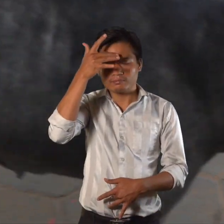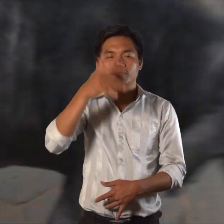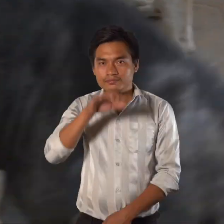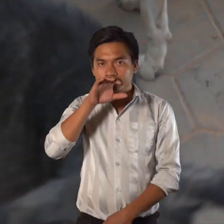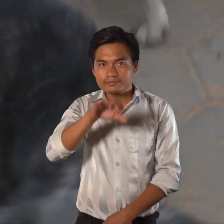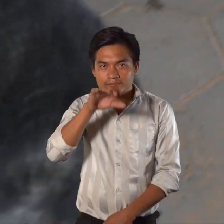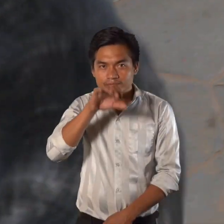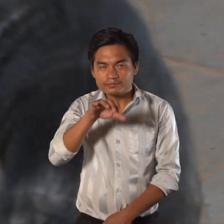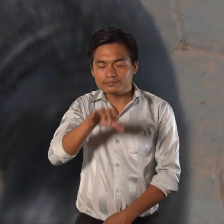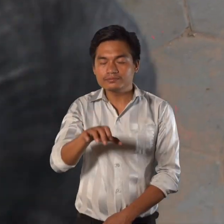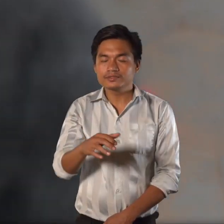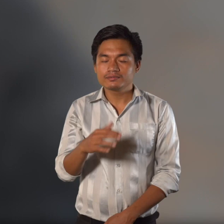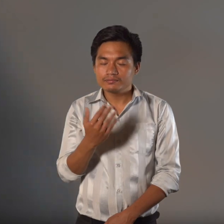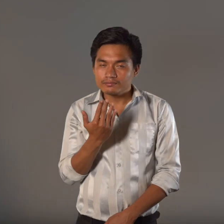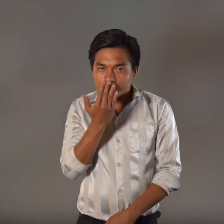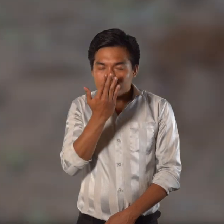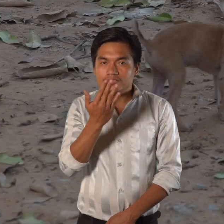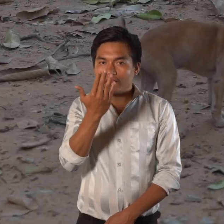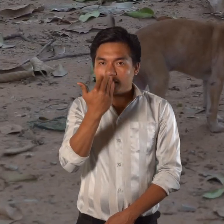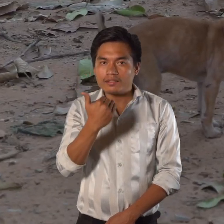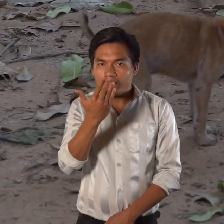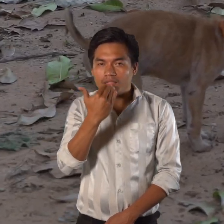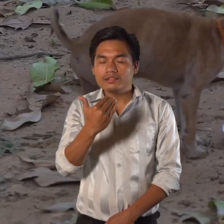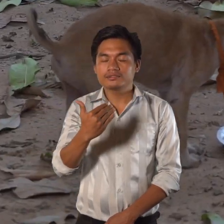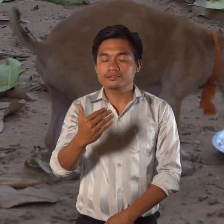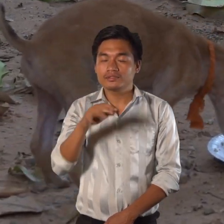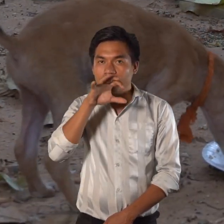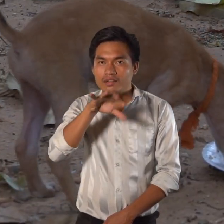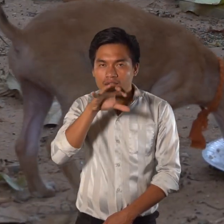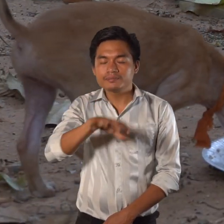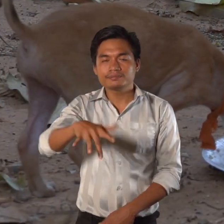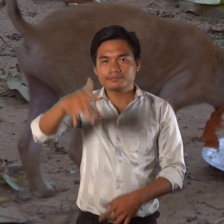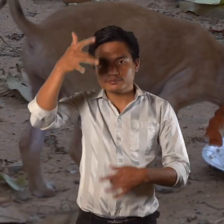ឬក៏ឆ្កែនឹងទៅហាត់លិត